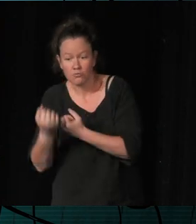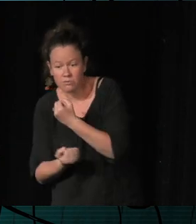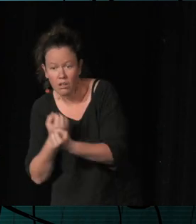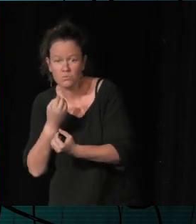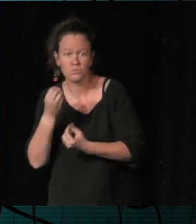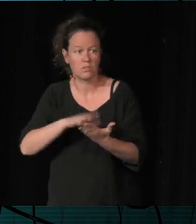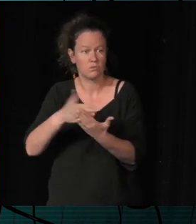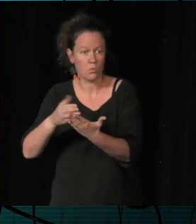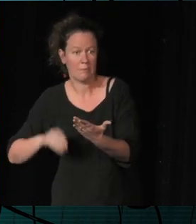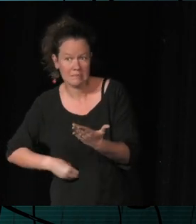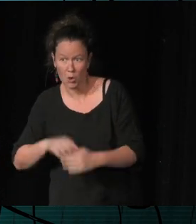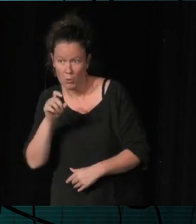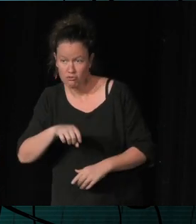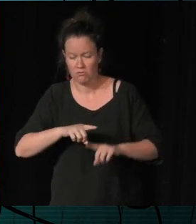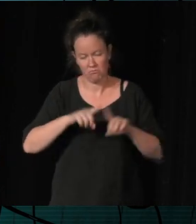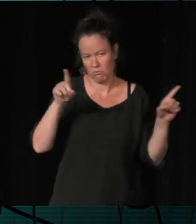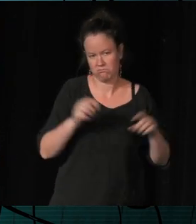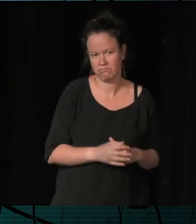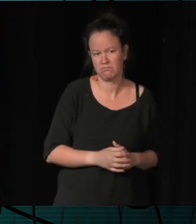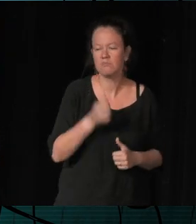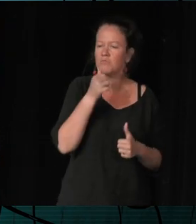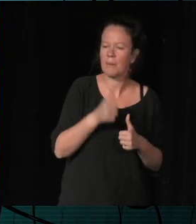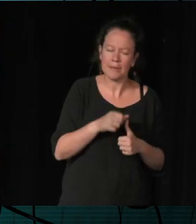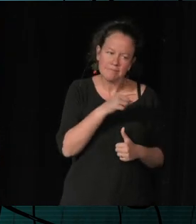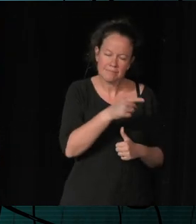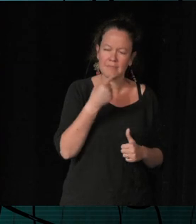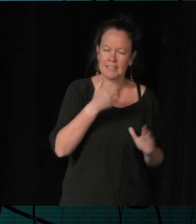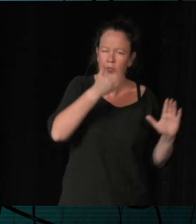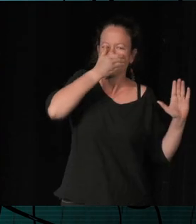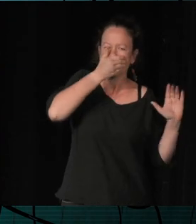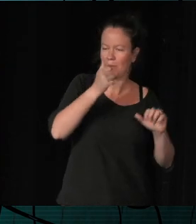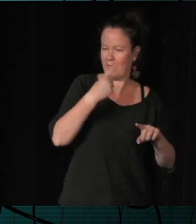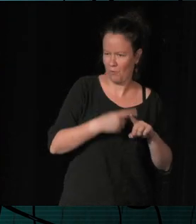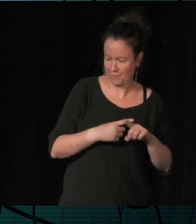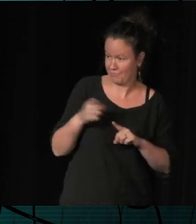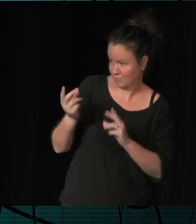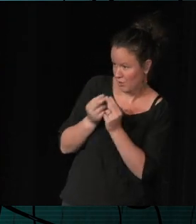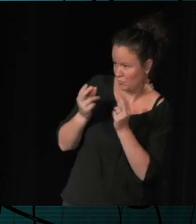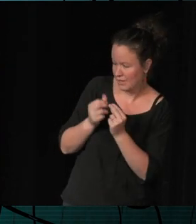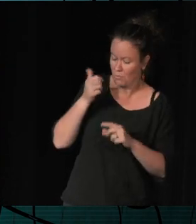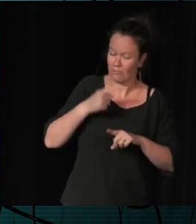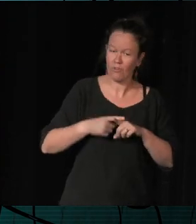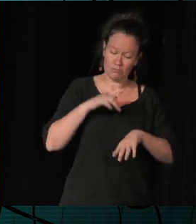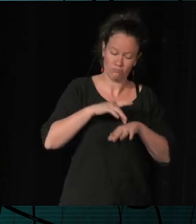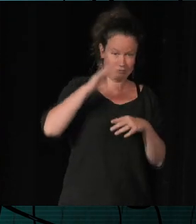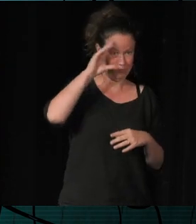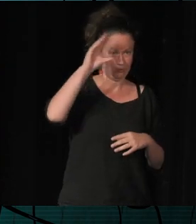Et d'ailleurs, je me souviens qu'on avait parlé de Silent Hill, Quentin, tu m'avais expliqué que toi, la première fois que tu avais joué étudiant, tu avais adoré le jeu, mais sans forcément